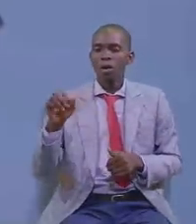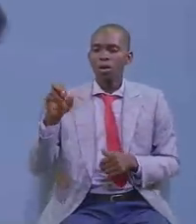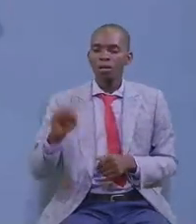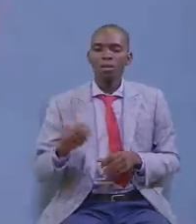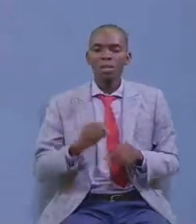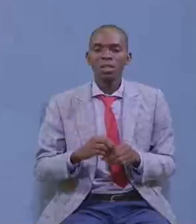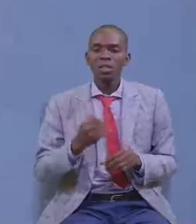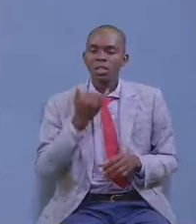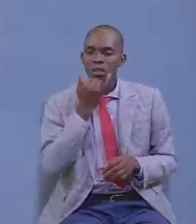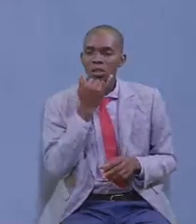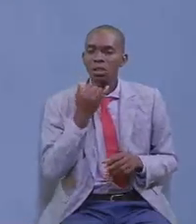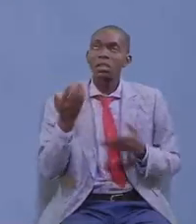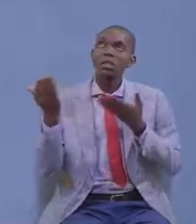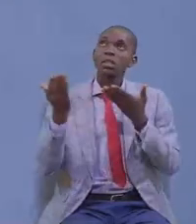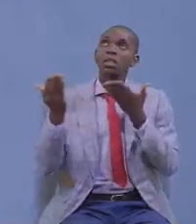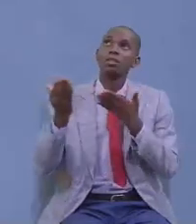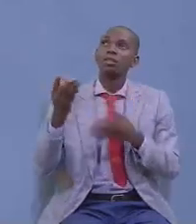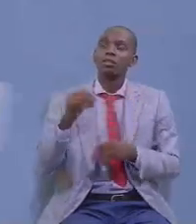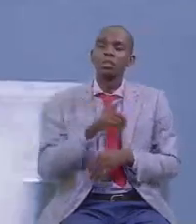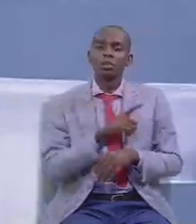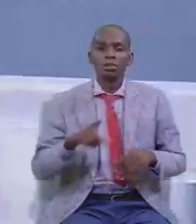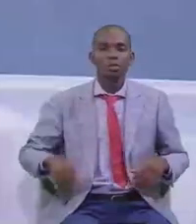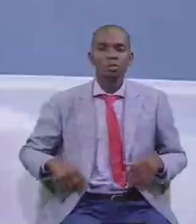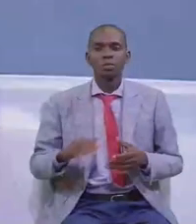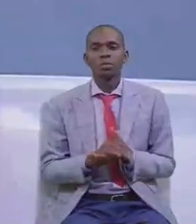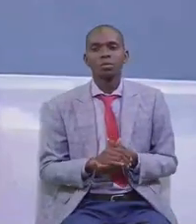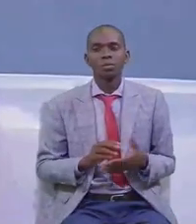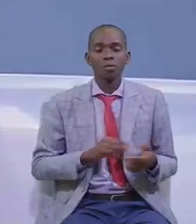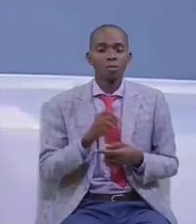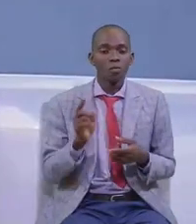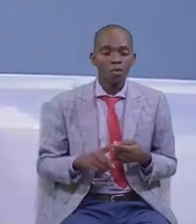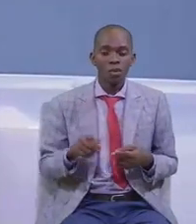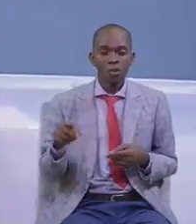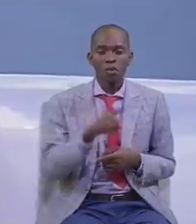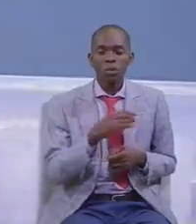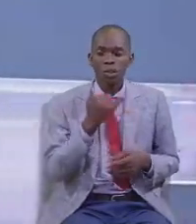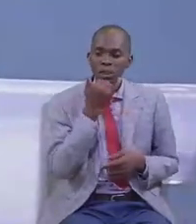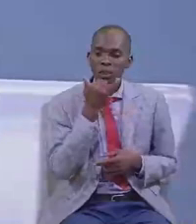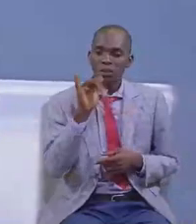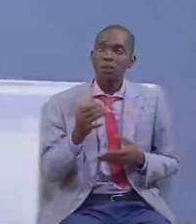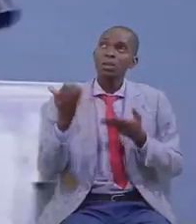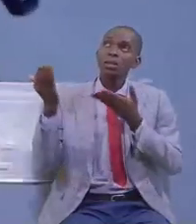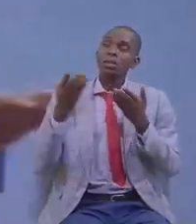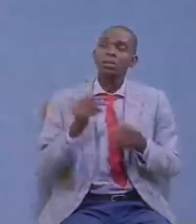Servant négativement. Est-ce que nous servons le Seigneur de façon négative?